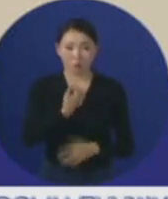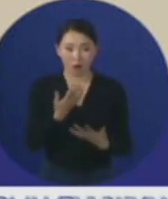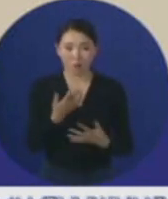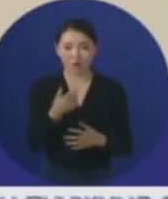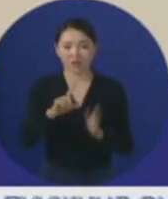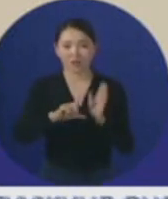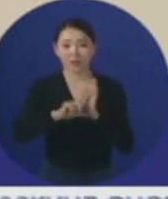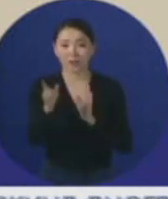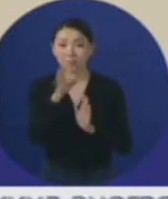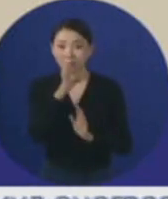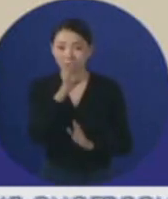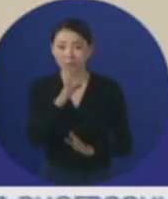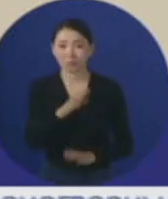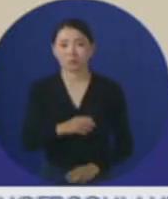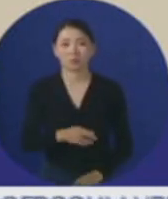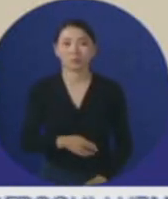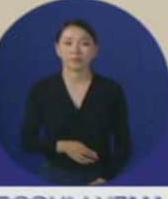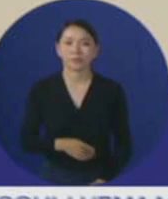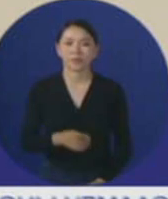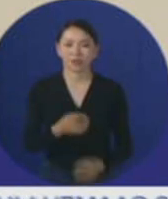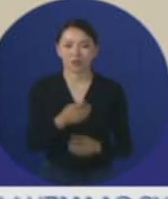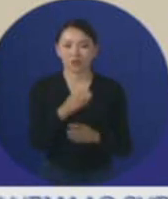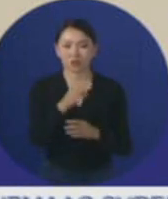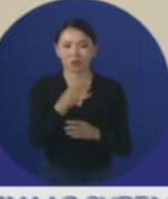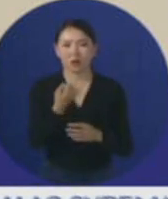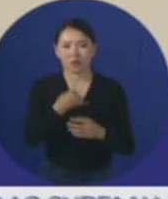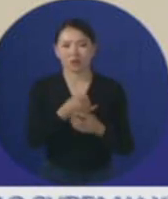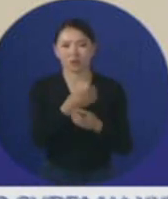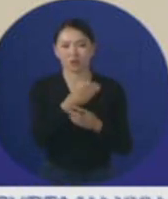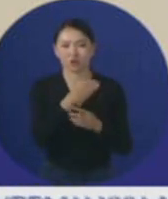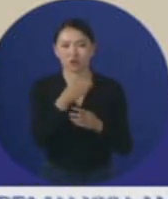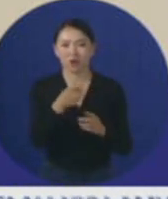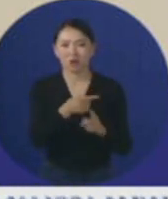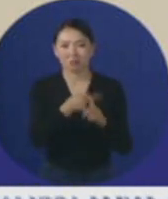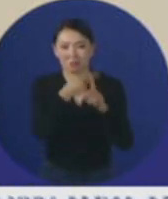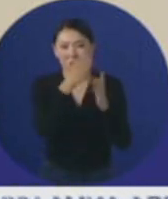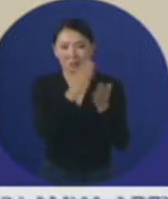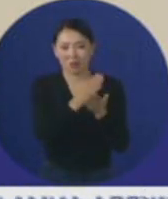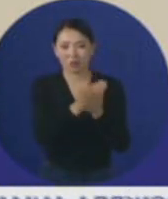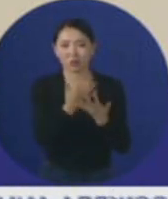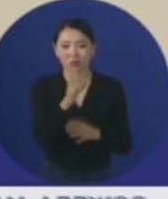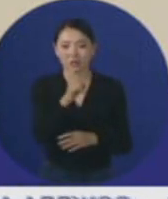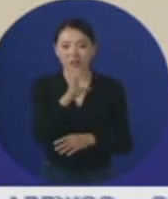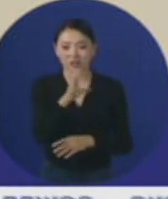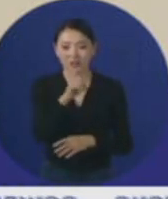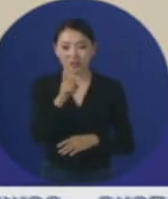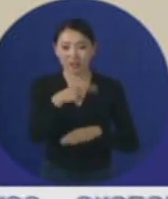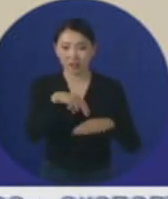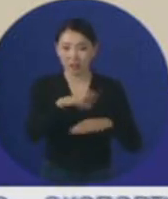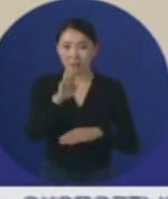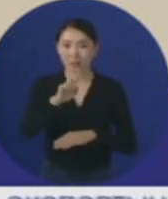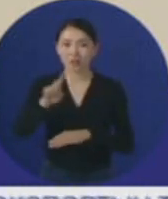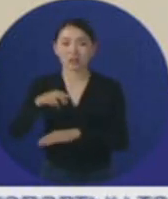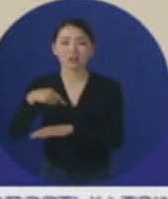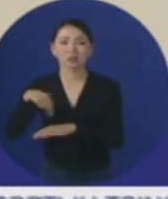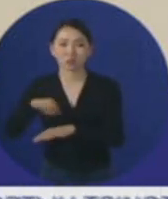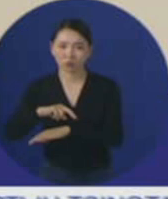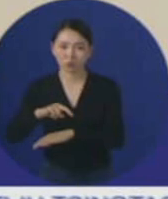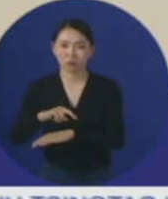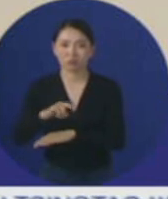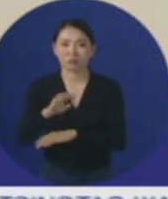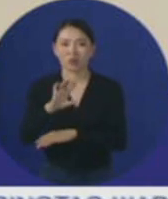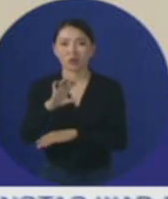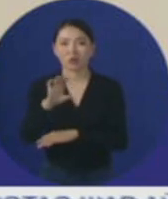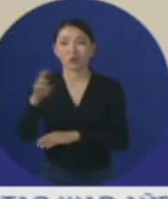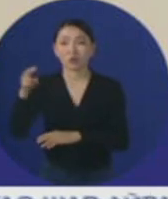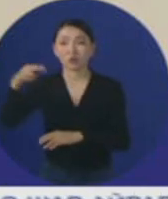гэрч байлах тохиолдол бас нилээд байна те. Энэ ялангуяа бас сонгоо арихын дүүрэг, баян зүрхт дүүрэгт бол бас бусад